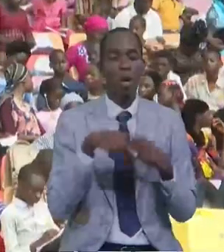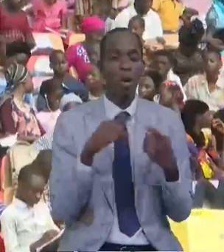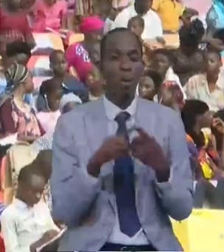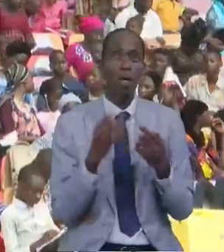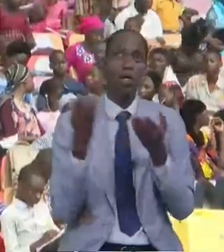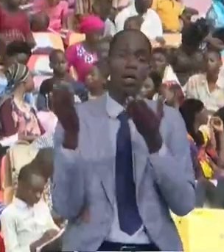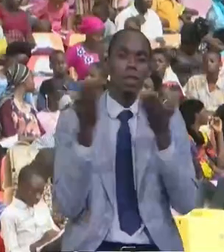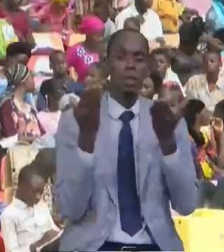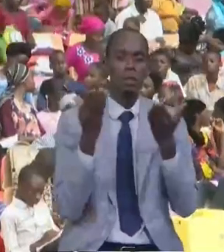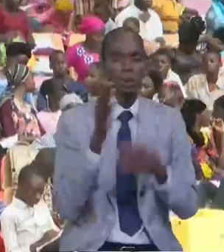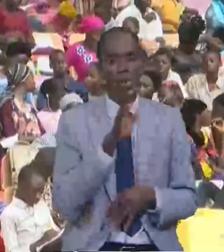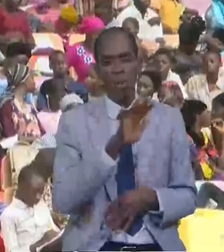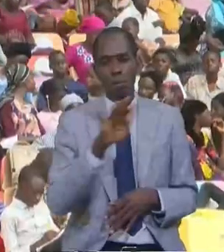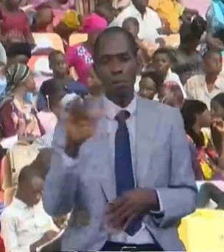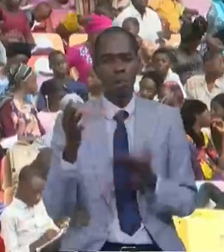pour Christ?